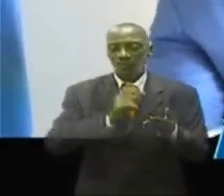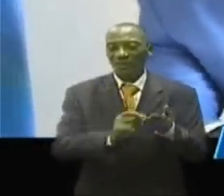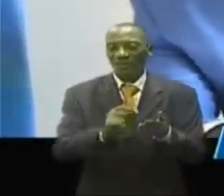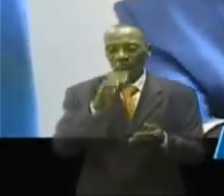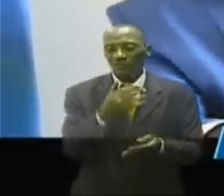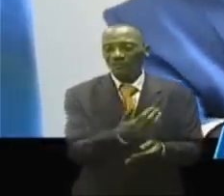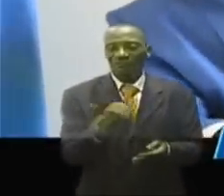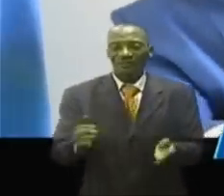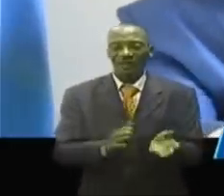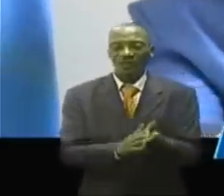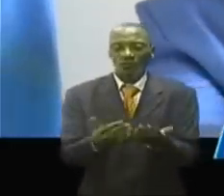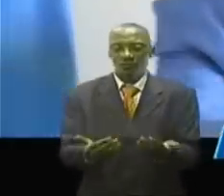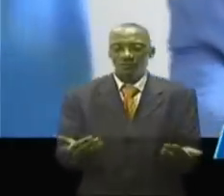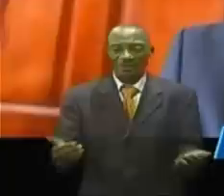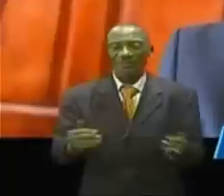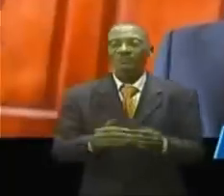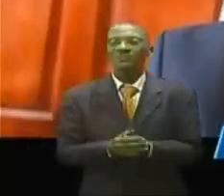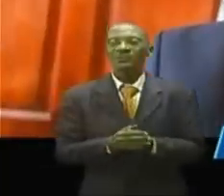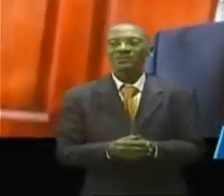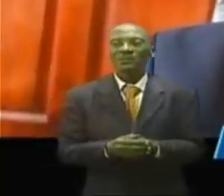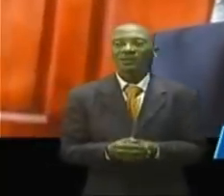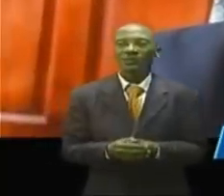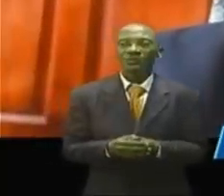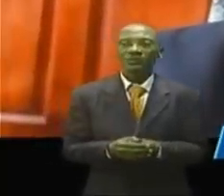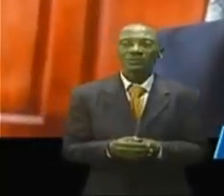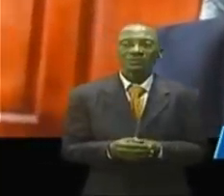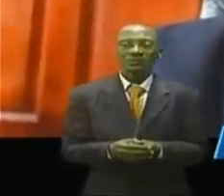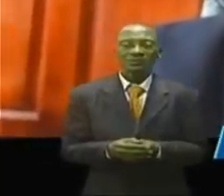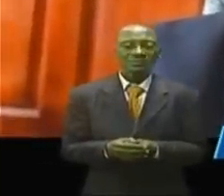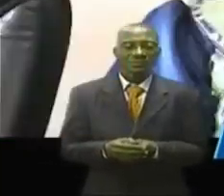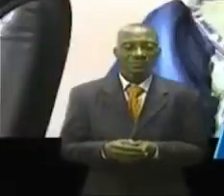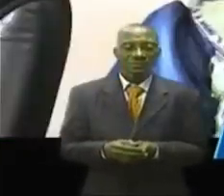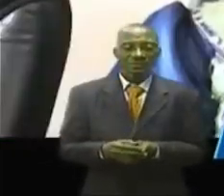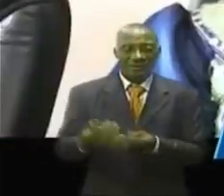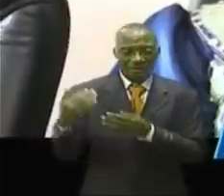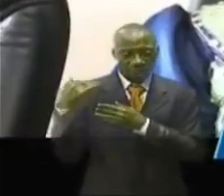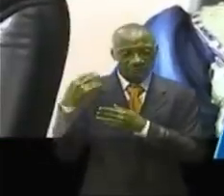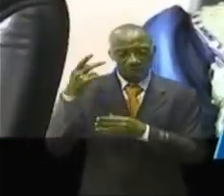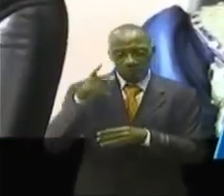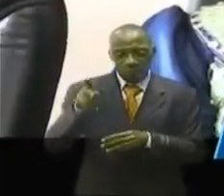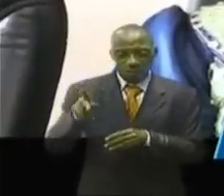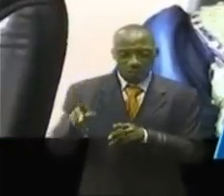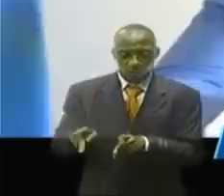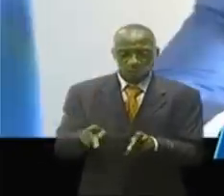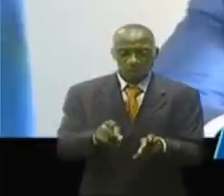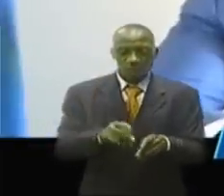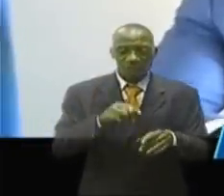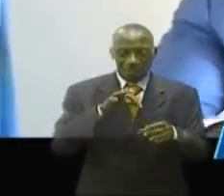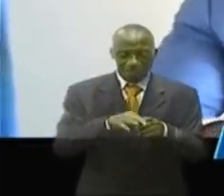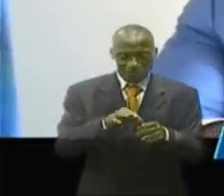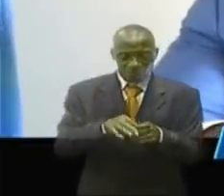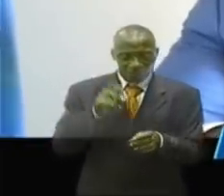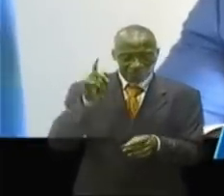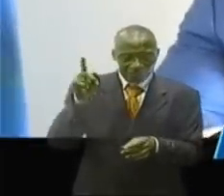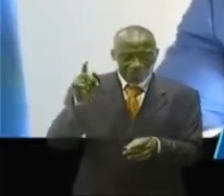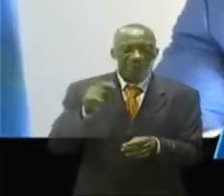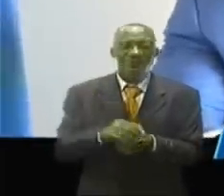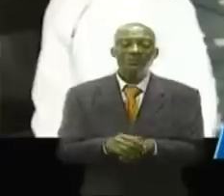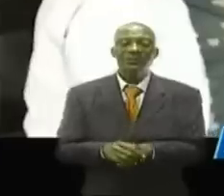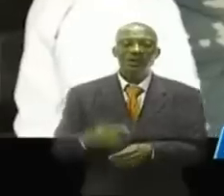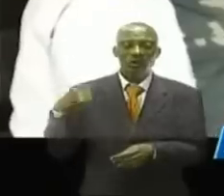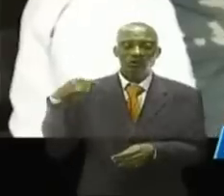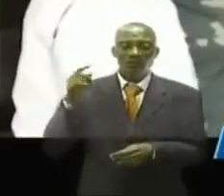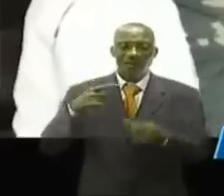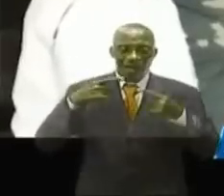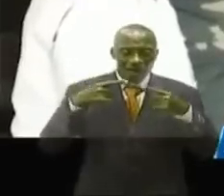président du comité provincial de sécurisation du processus électoral en cours, le gouverneur Christophe Basséaninanga informe le conseil de